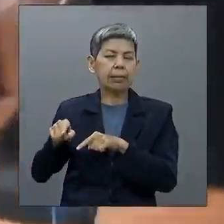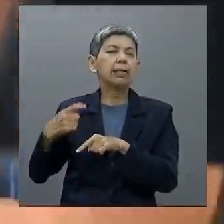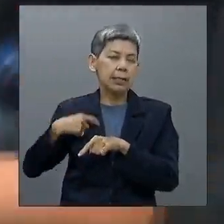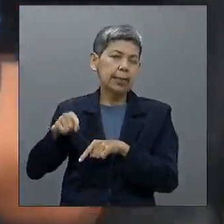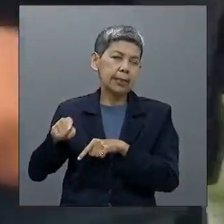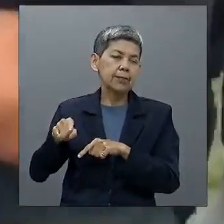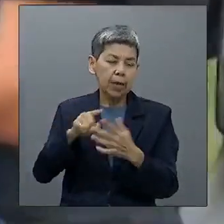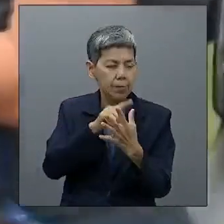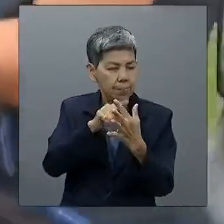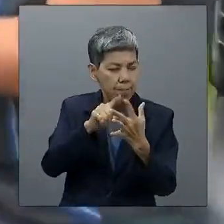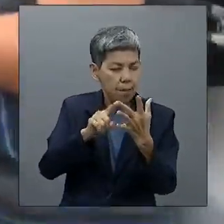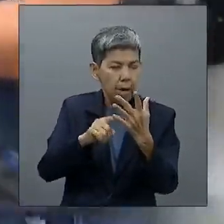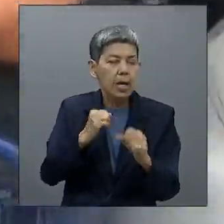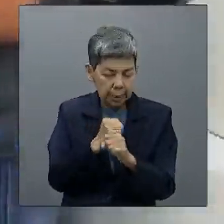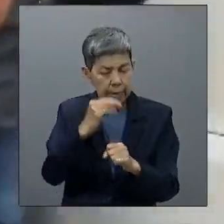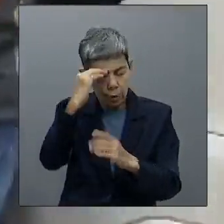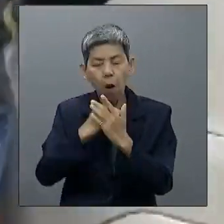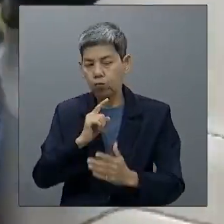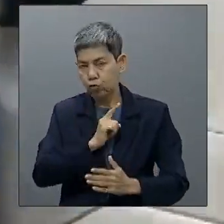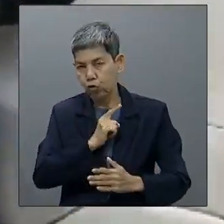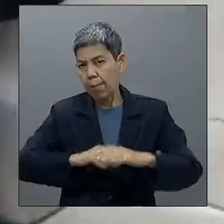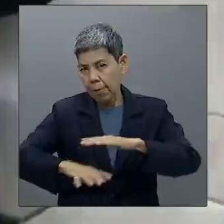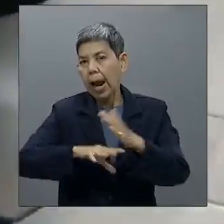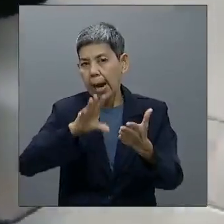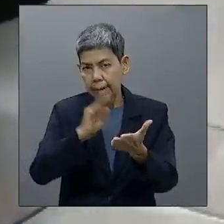ต้องหาทั้งหมดนี้จะยังคงเดินหน้าต่อไปค่ะ